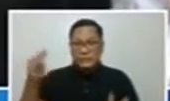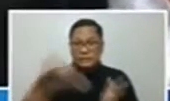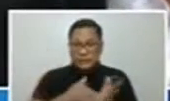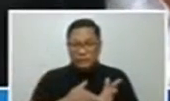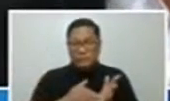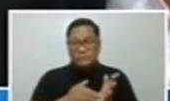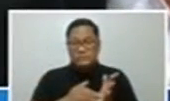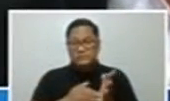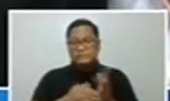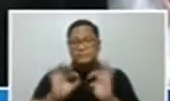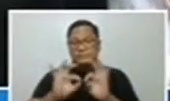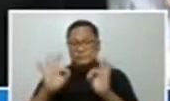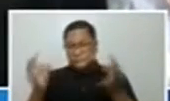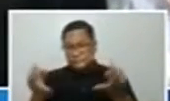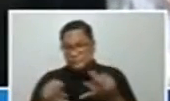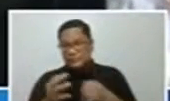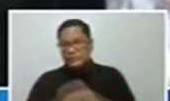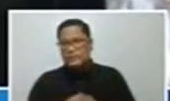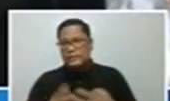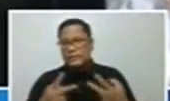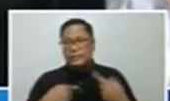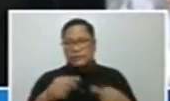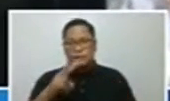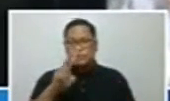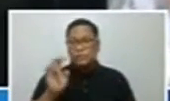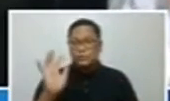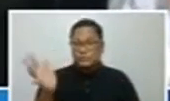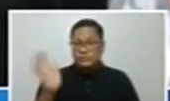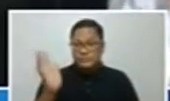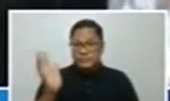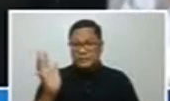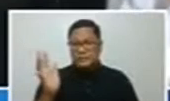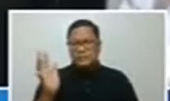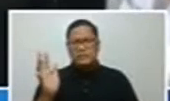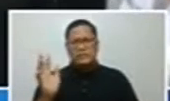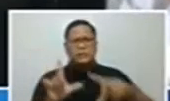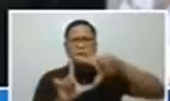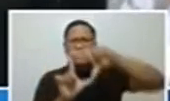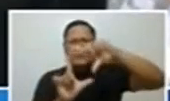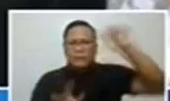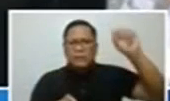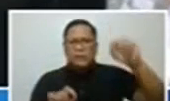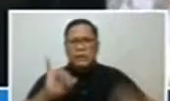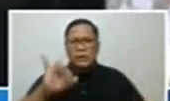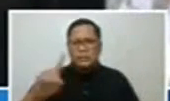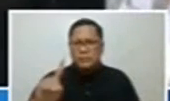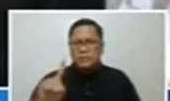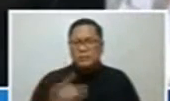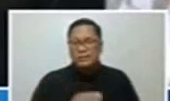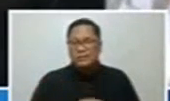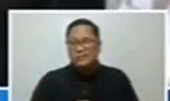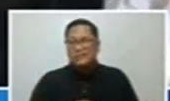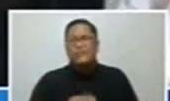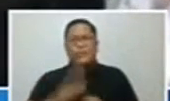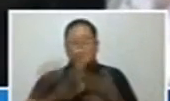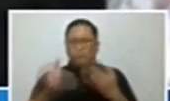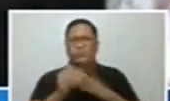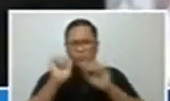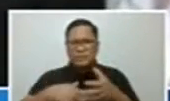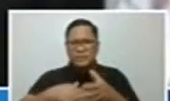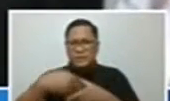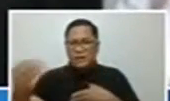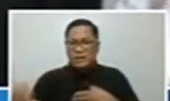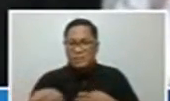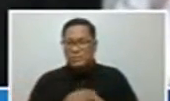1,363 violation sa IATF guidelines ang naitala sa report. Ano po ba yung mga parusa